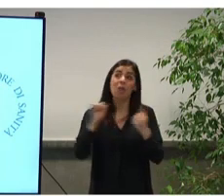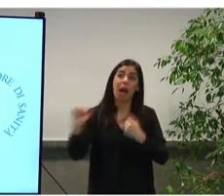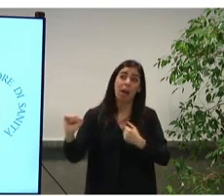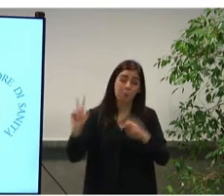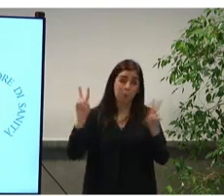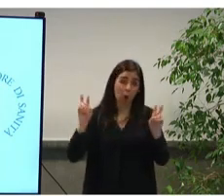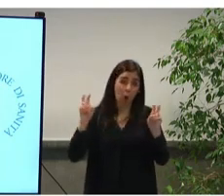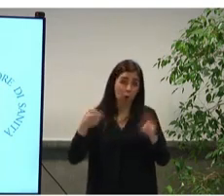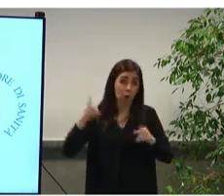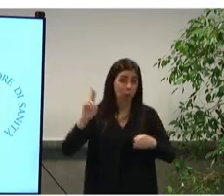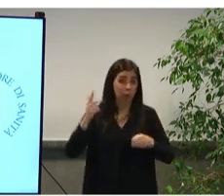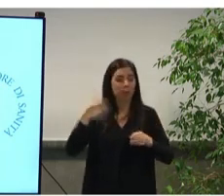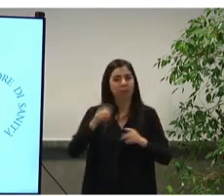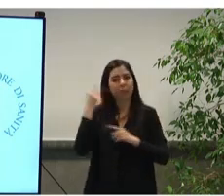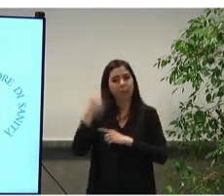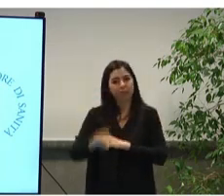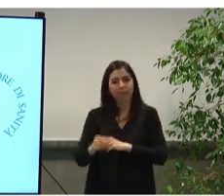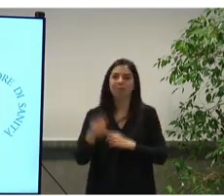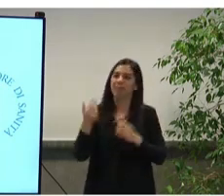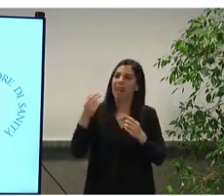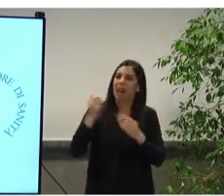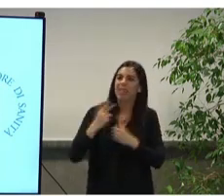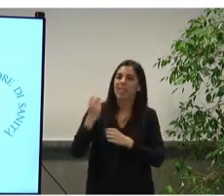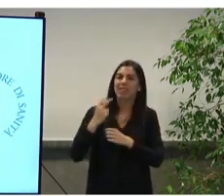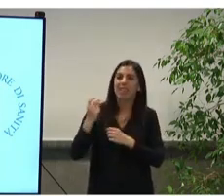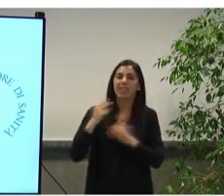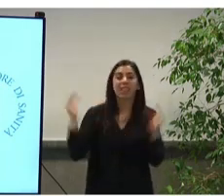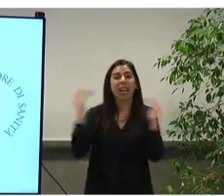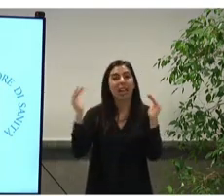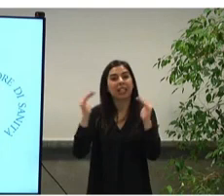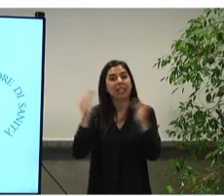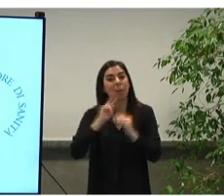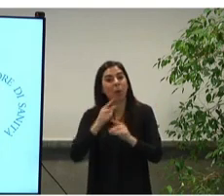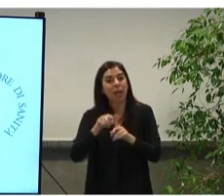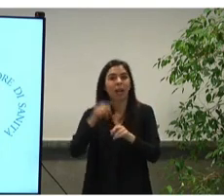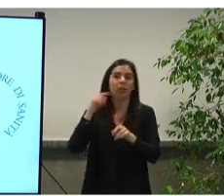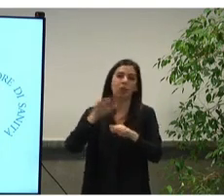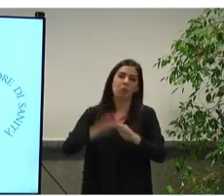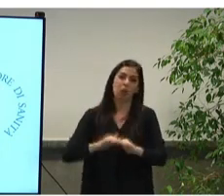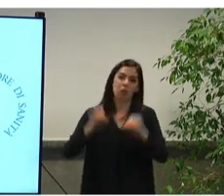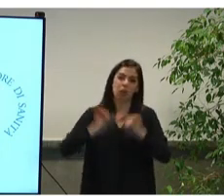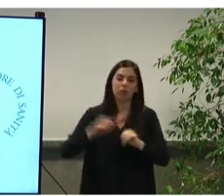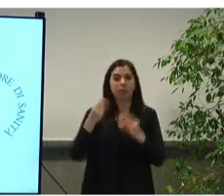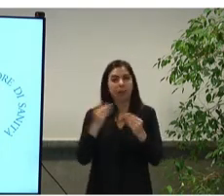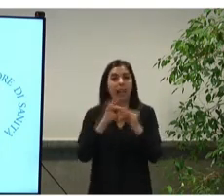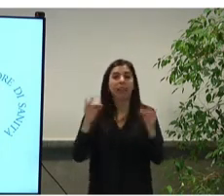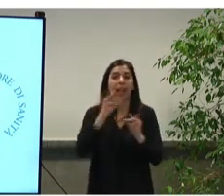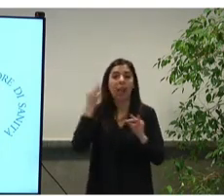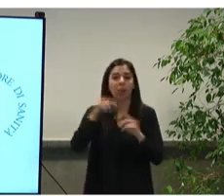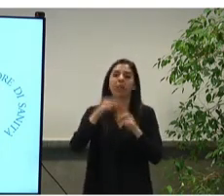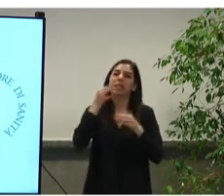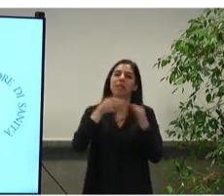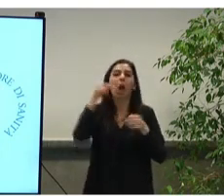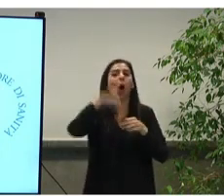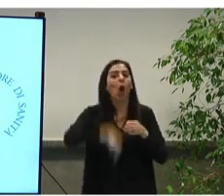tra virgolette, perché è quello che ci dà la Protezione Civile tutte le sere il pomeriggio, è il dato dei tamponi, cioè quanti positivi oggi.